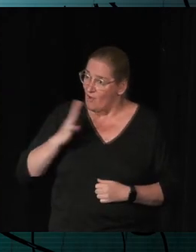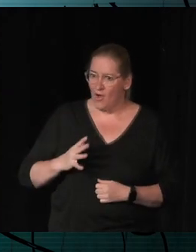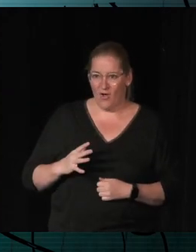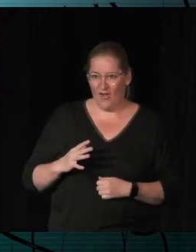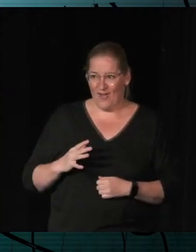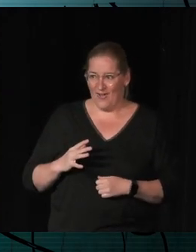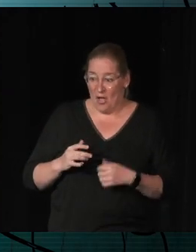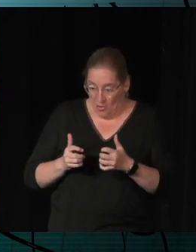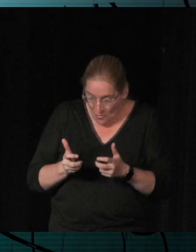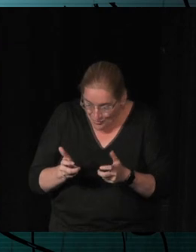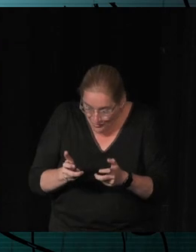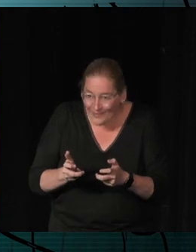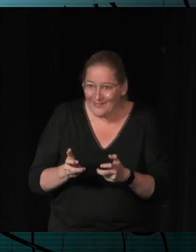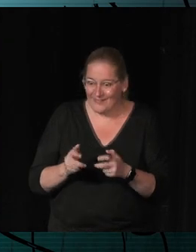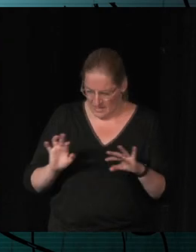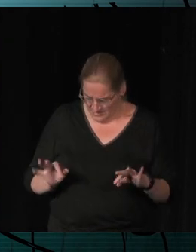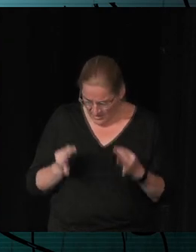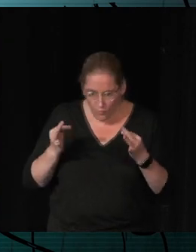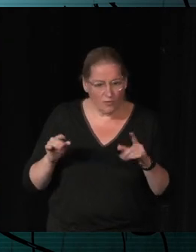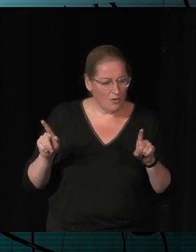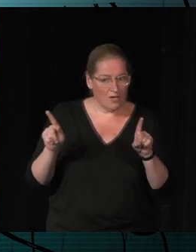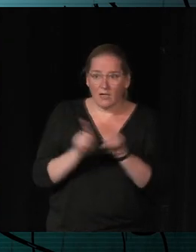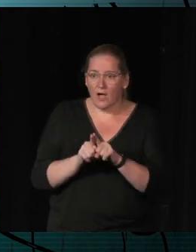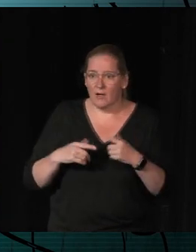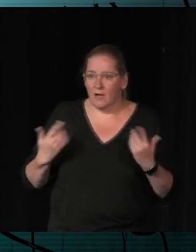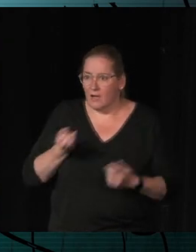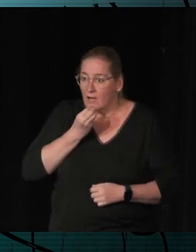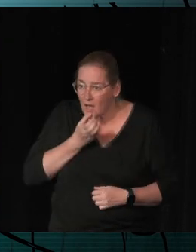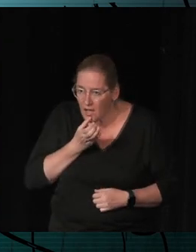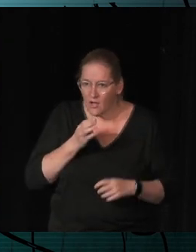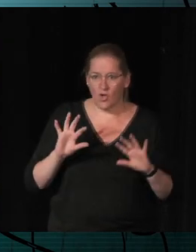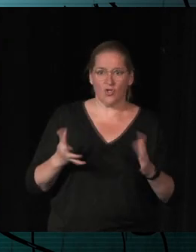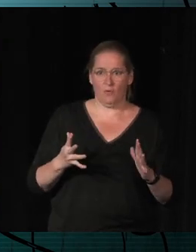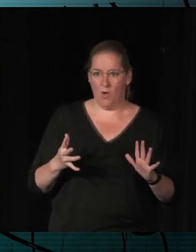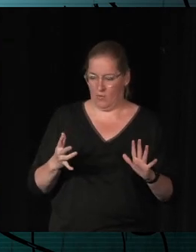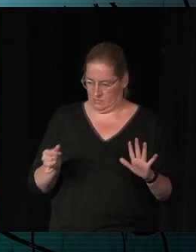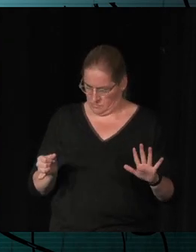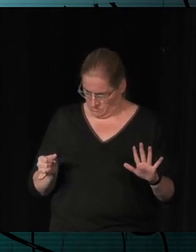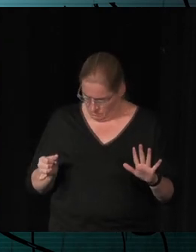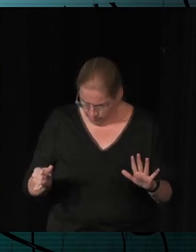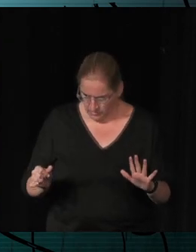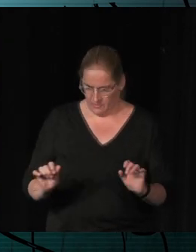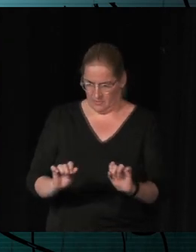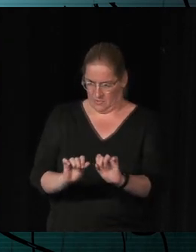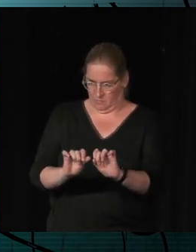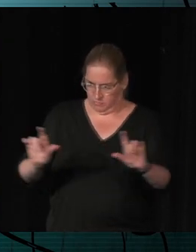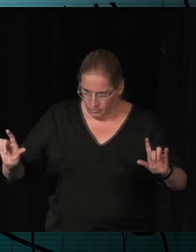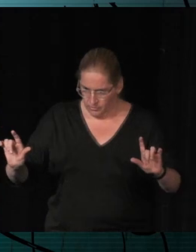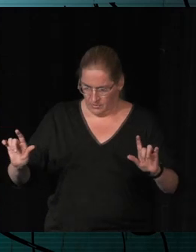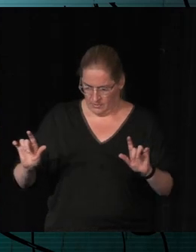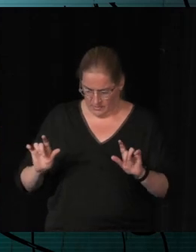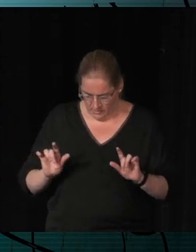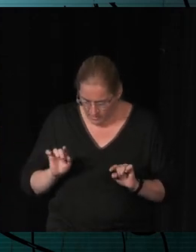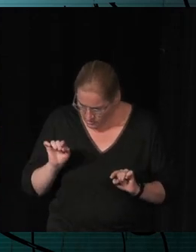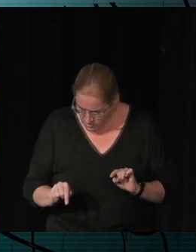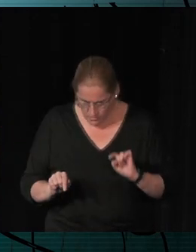la découverte était complète c'est-à-dire qu'on mettait le jeu céit déjà voilà comment on le lance après mais comment on y joue il faut appuyer sur quelle